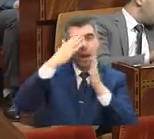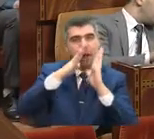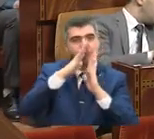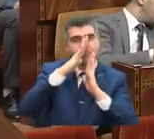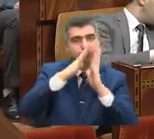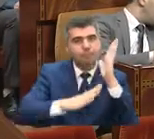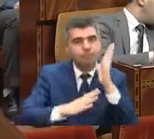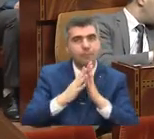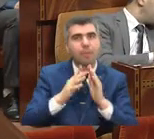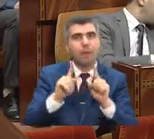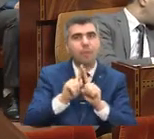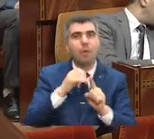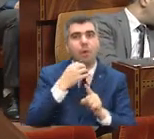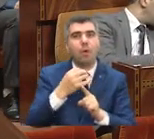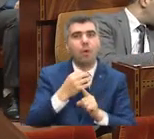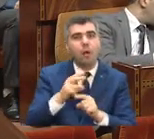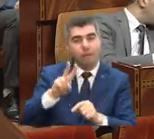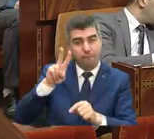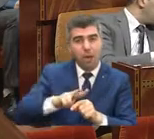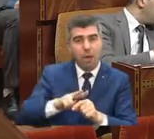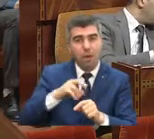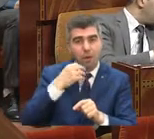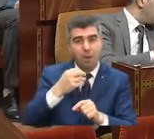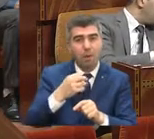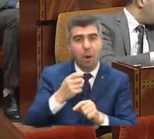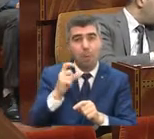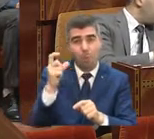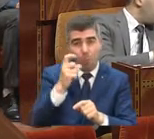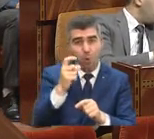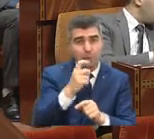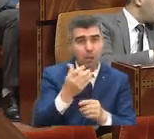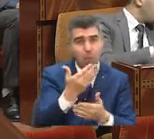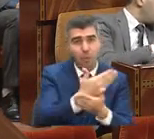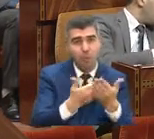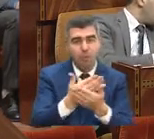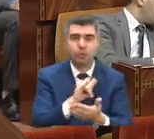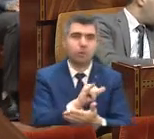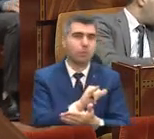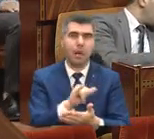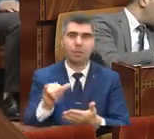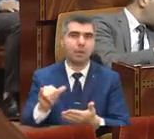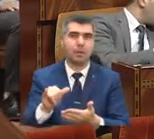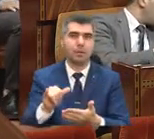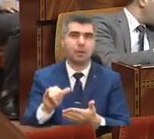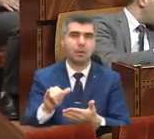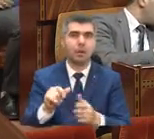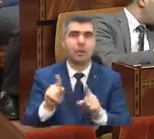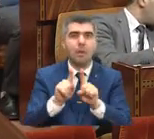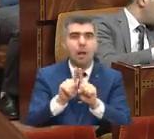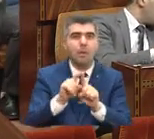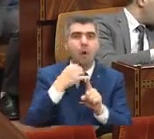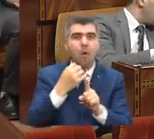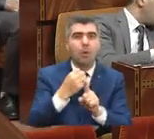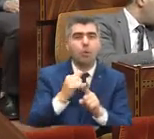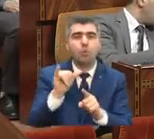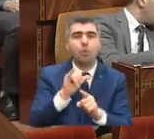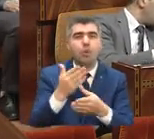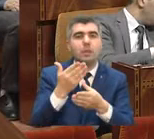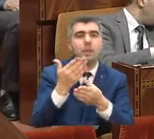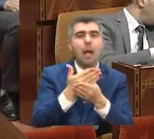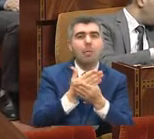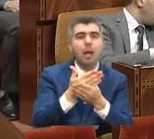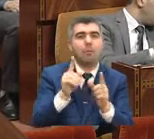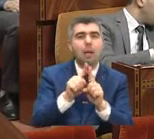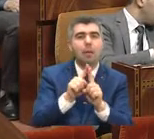لا تمت البتة لقيم المجتمع المغربي. نسألكم السيد الوزير عن ملابسة هذه الجريمة